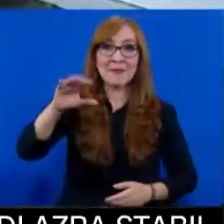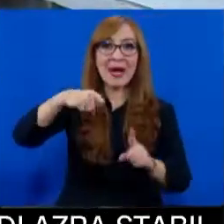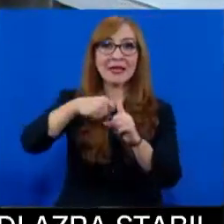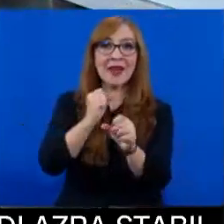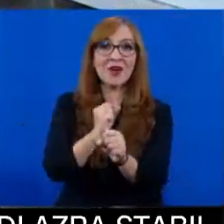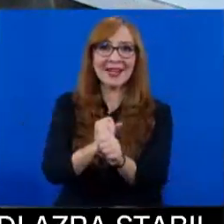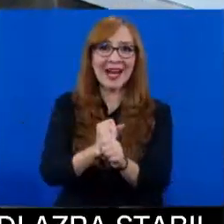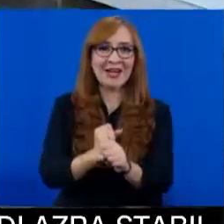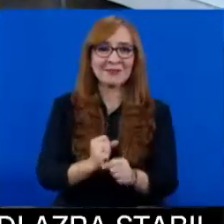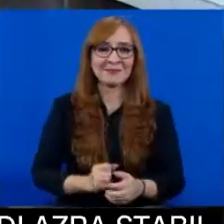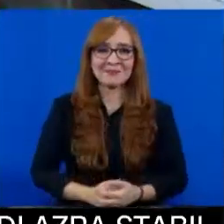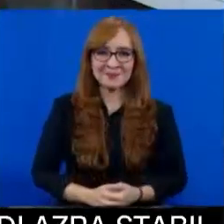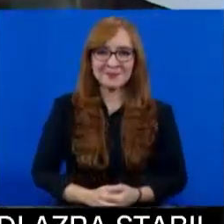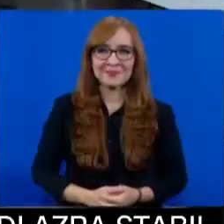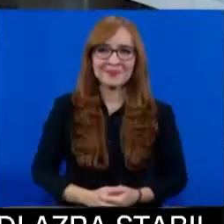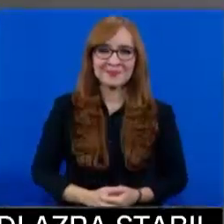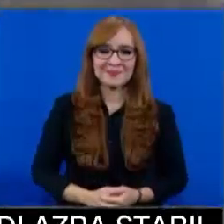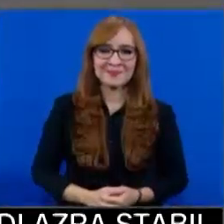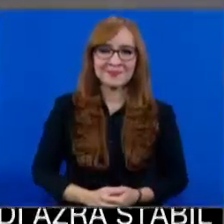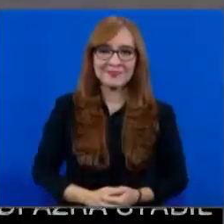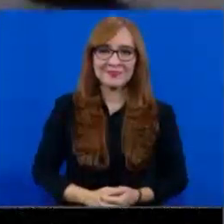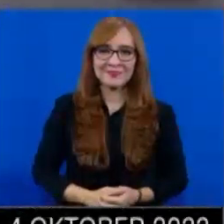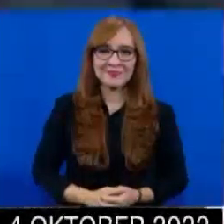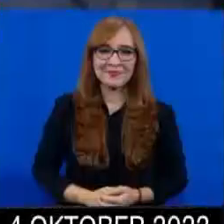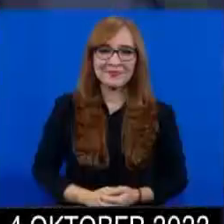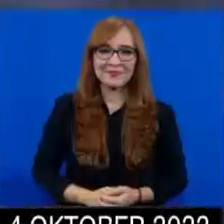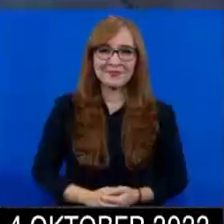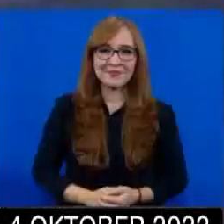tuh 3,5 kilo, ternyata 35 kilo.